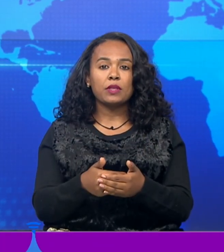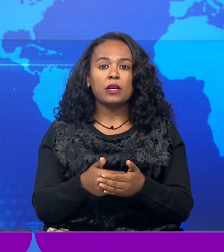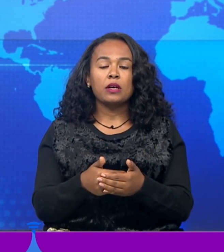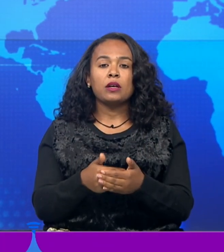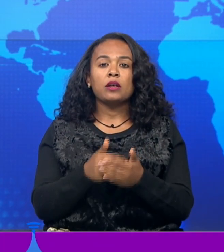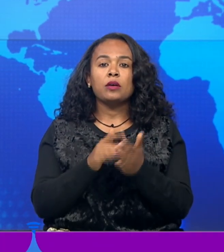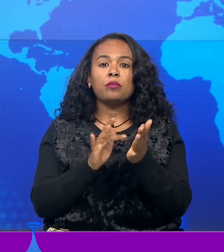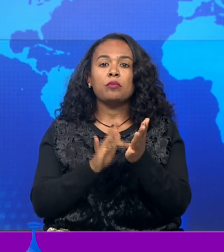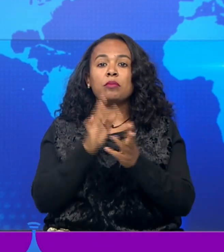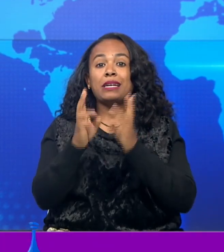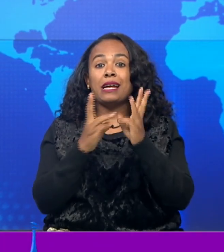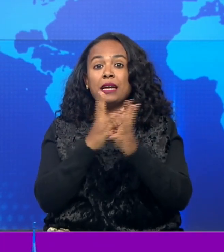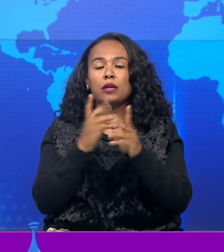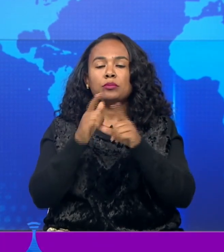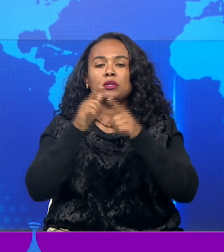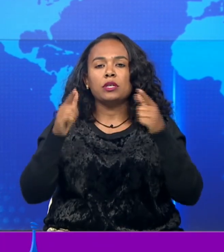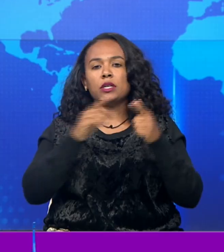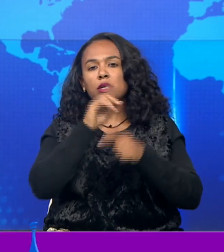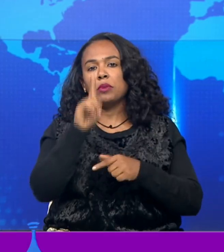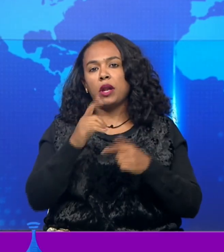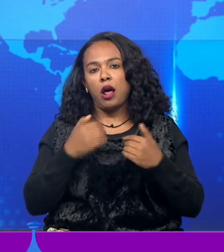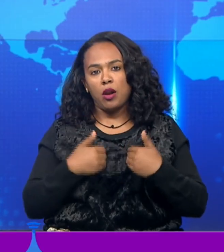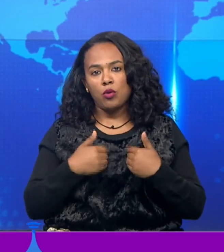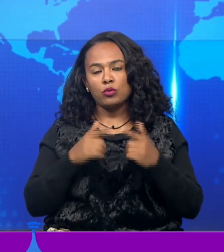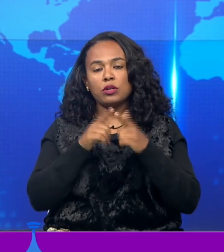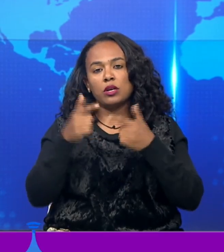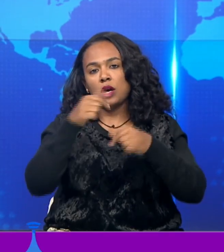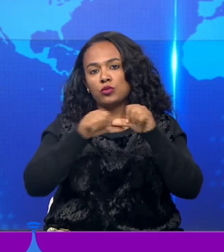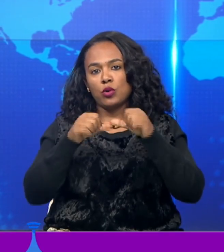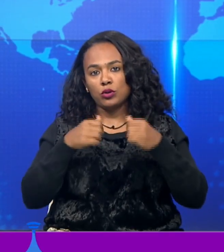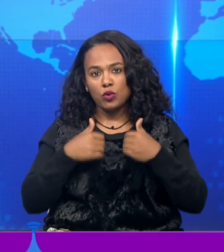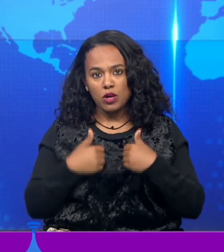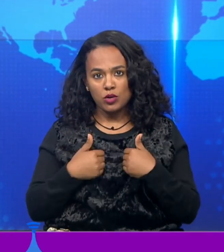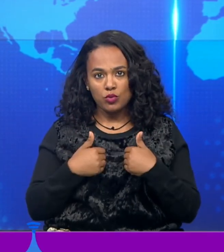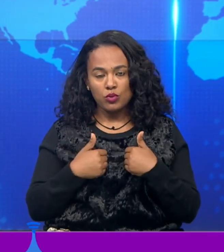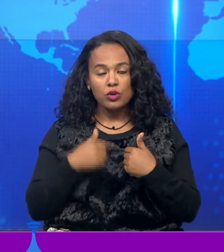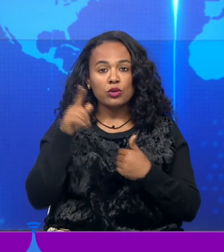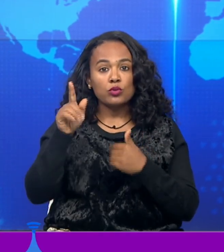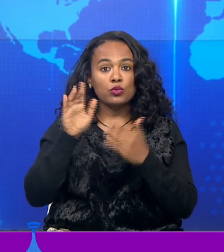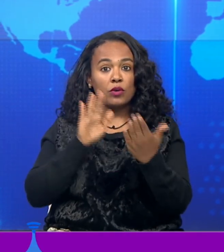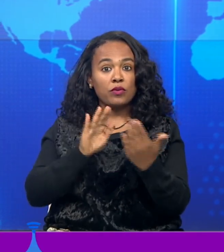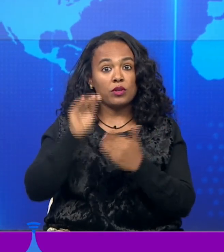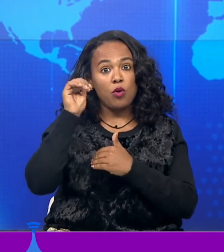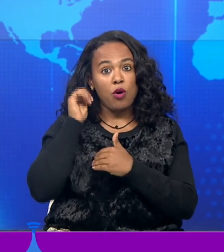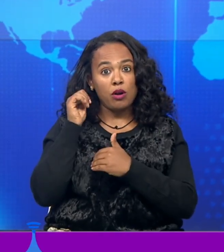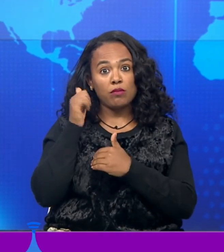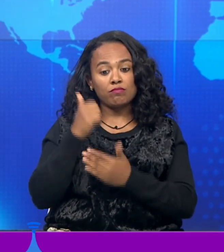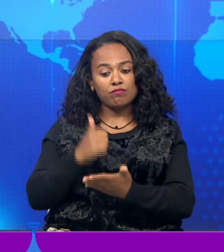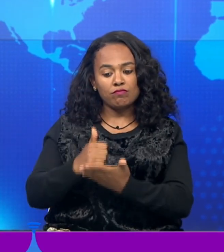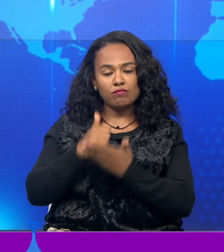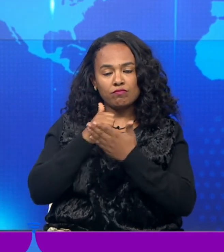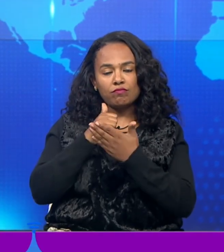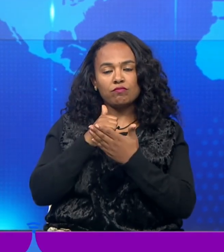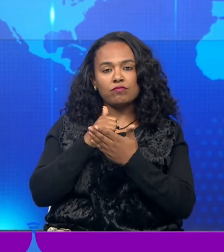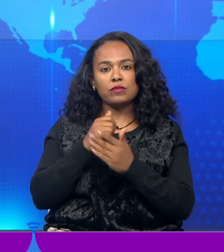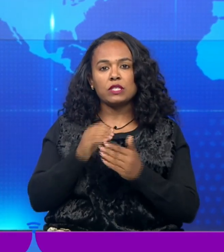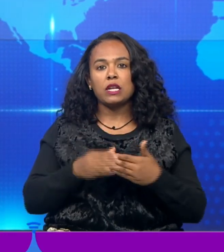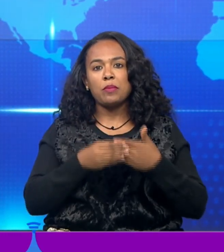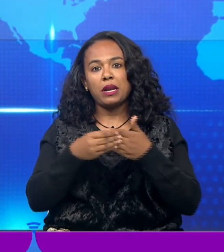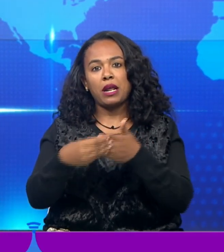መድኃኔዓለም ትልቅ ሚና አለው፣ ትልቅ አስተዋጽኦ አለው። እሱ ከፊት ከኋላ ጥላ ከለላ ሆኖ